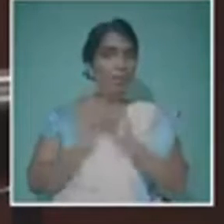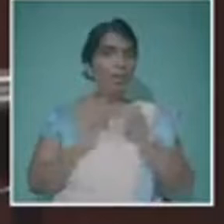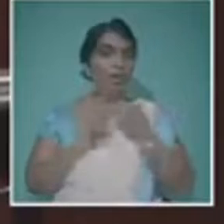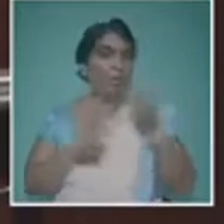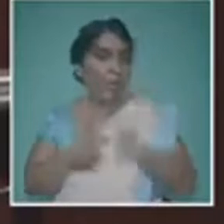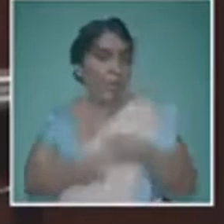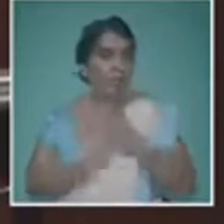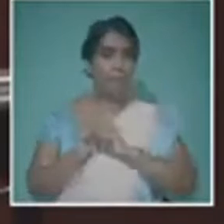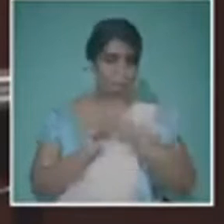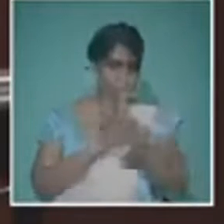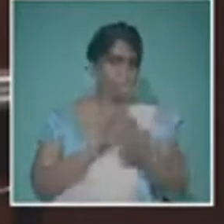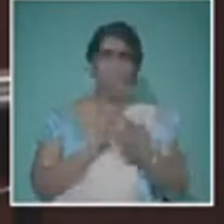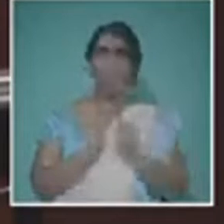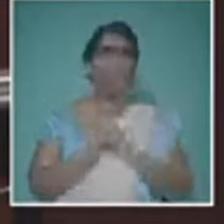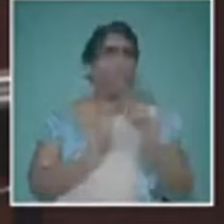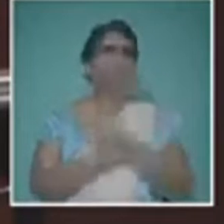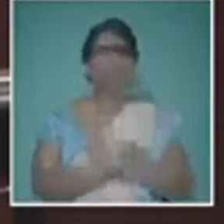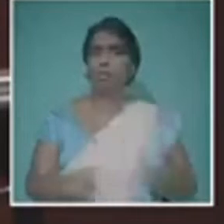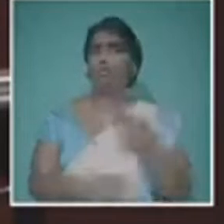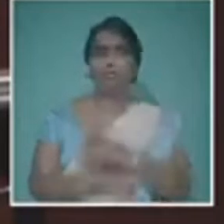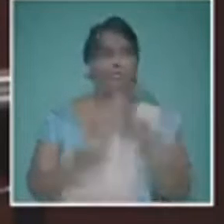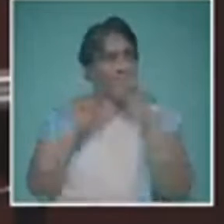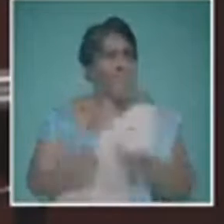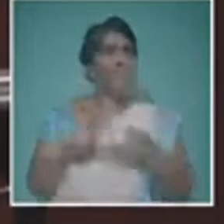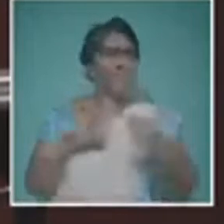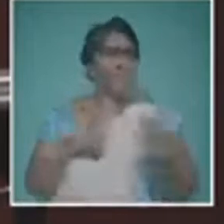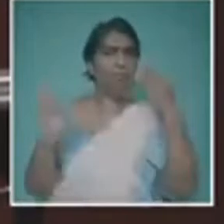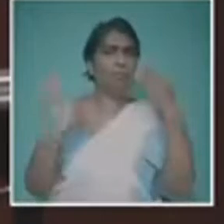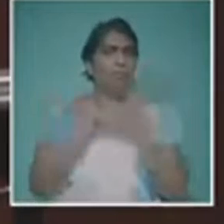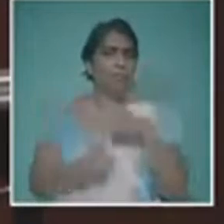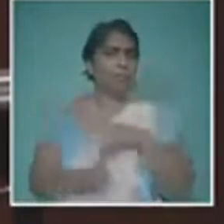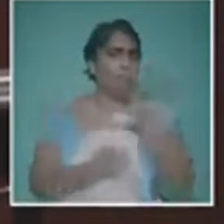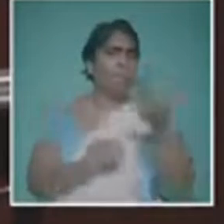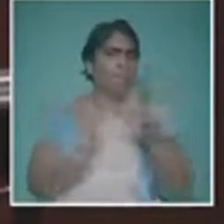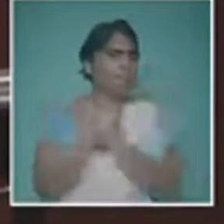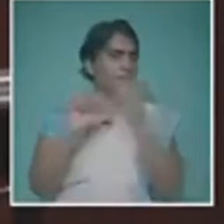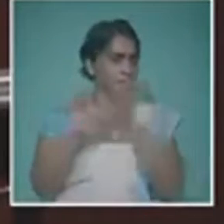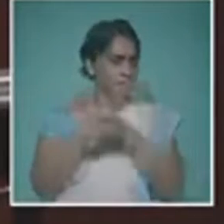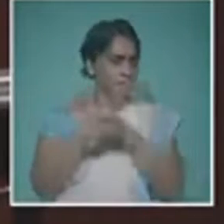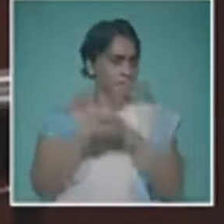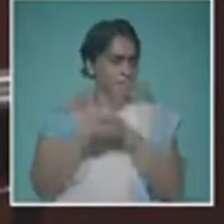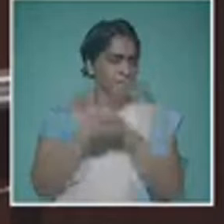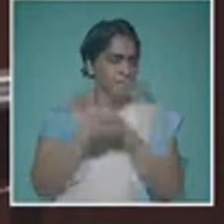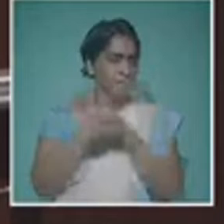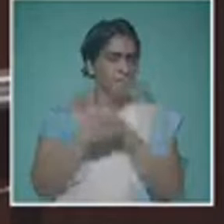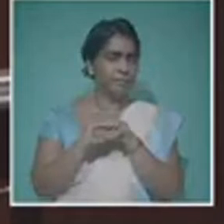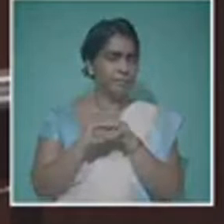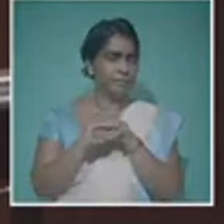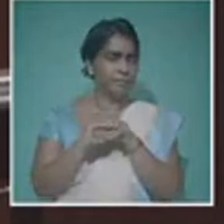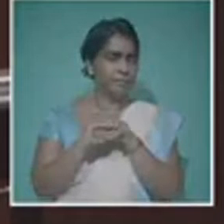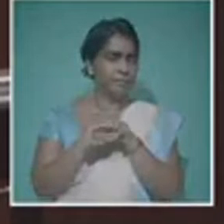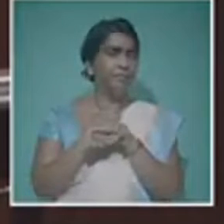இல்லை. இப்படியான ஒரு நிலைமை அங்கே இருக்கின்றது. இங்கே இருக்கின்ற அரசாங்க தரப்பு பாராளுமன்ற உறுப்பினர், நான்